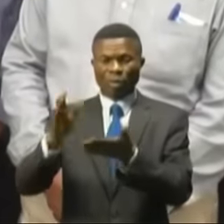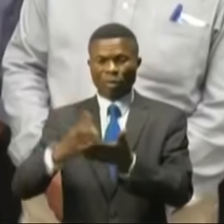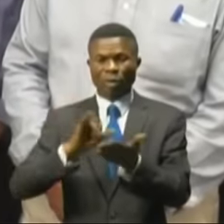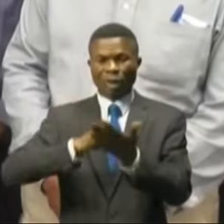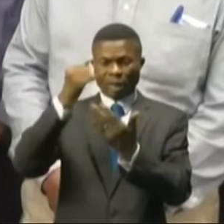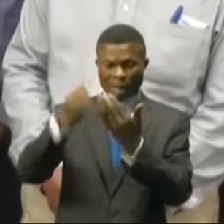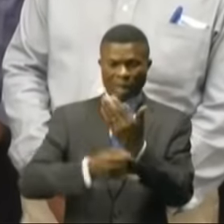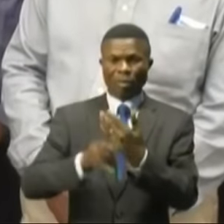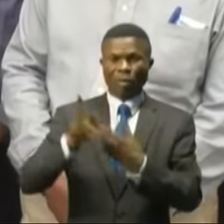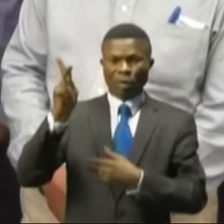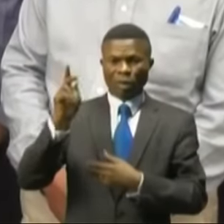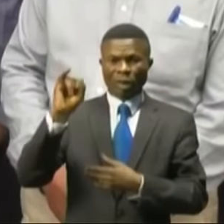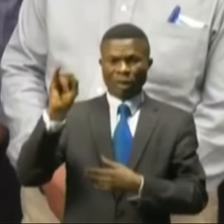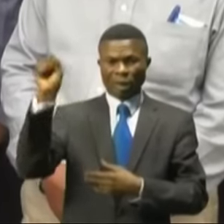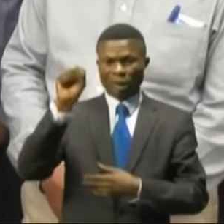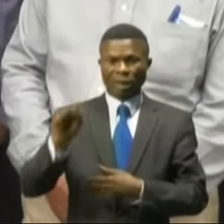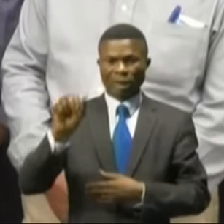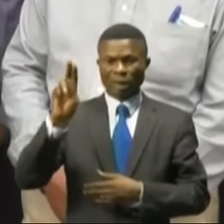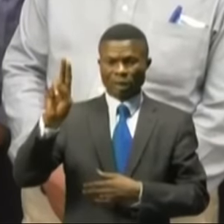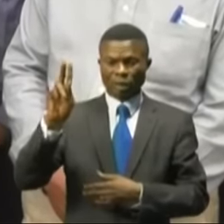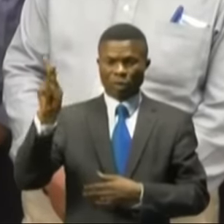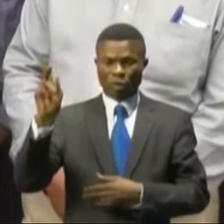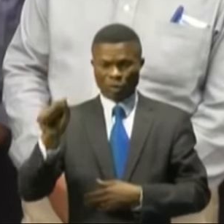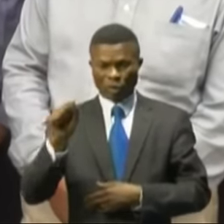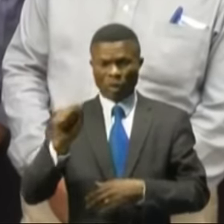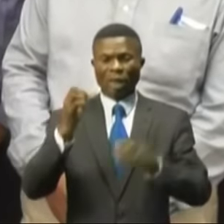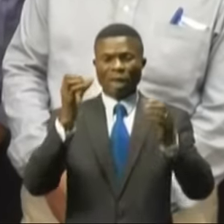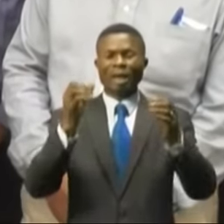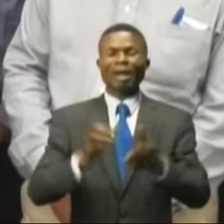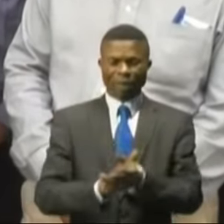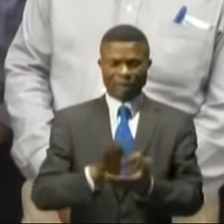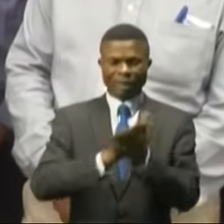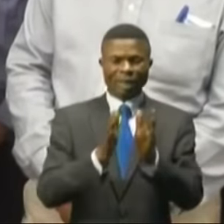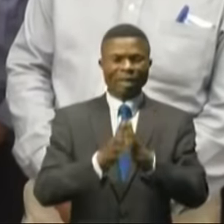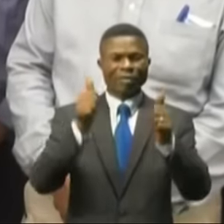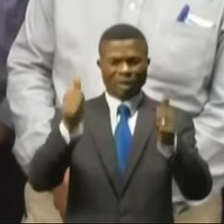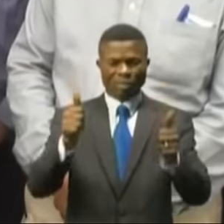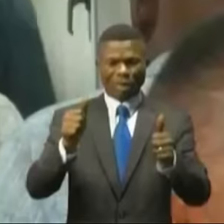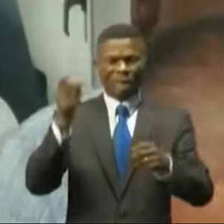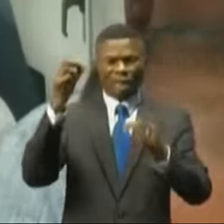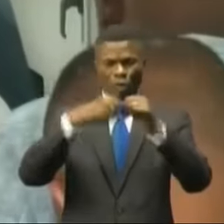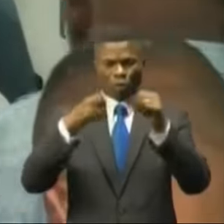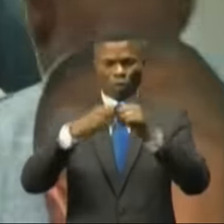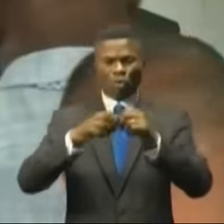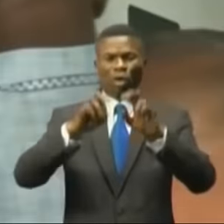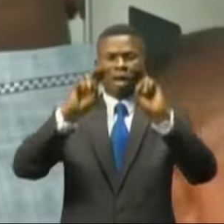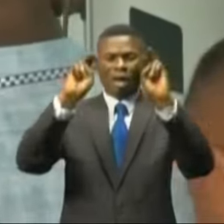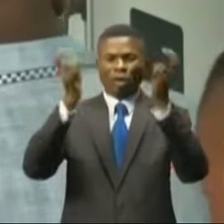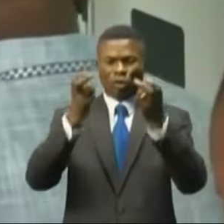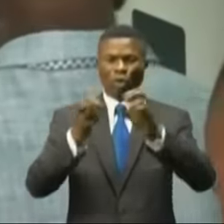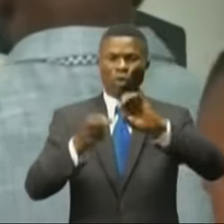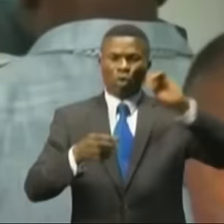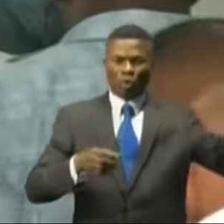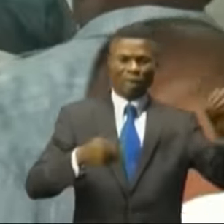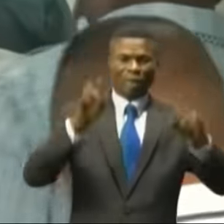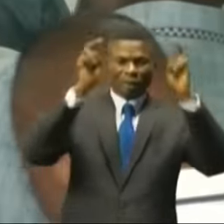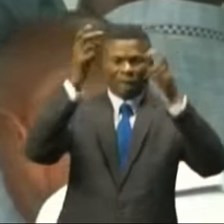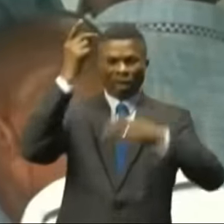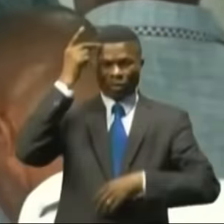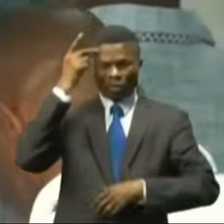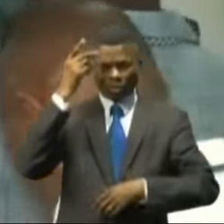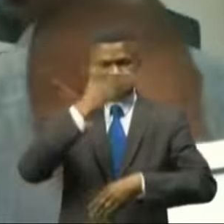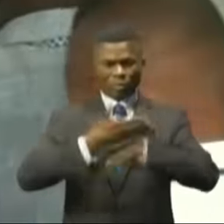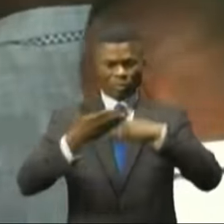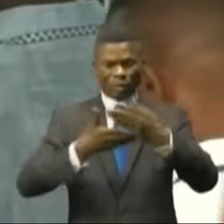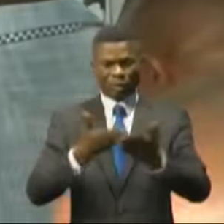Kintsuka va permettre de stabiliser la fourniture dans toute la zone ouest de la ville. Ces infrastructures sont réalisées pour le bien